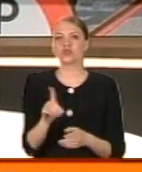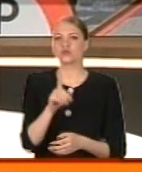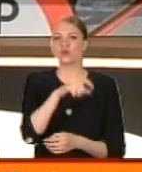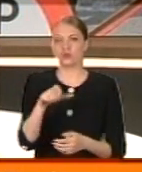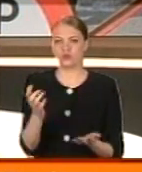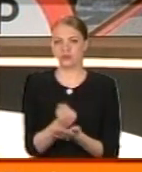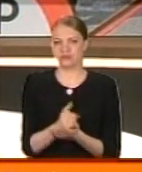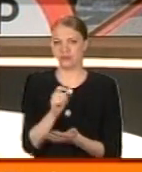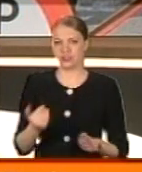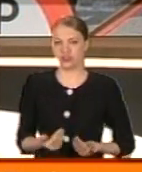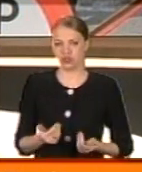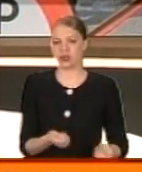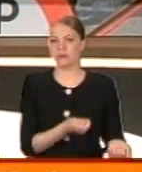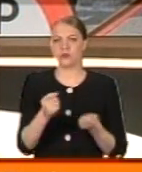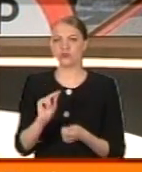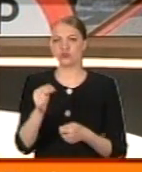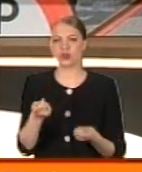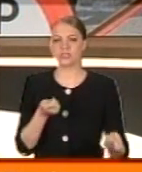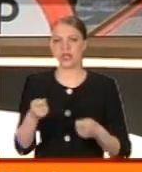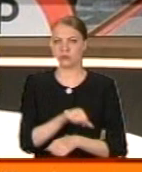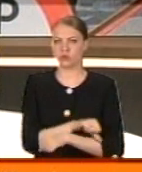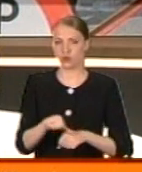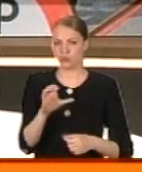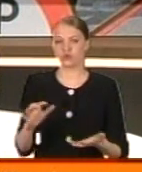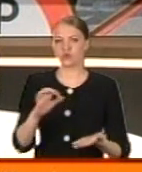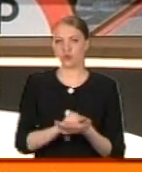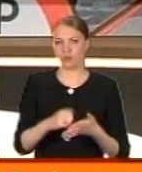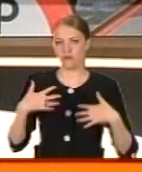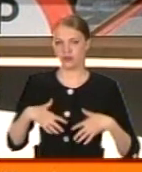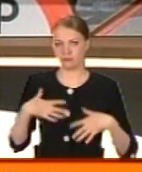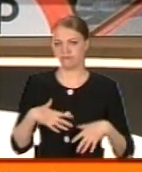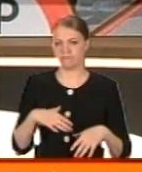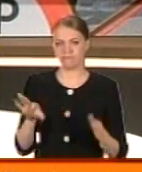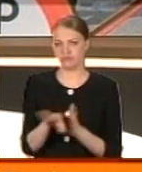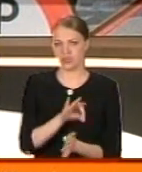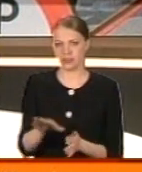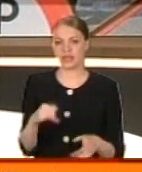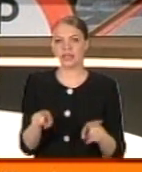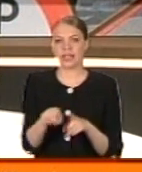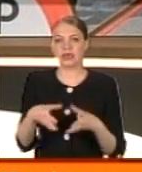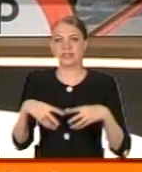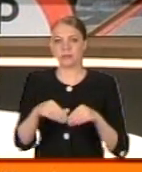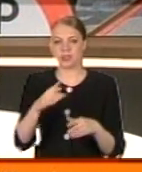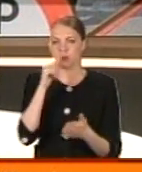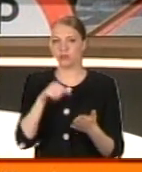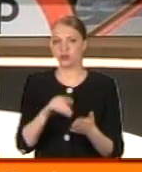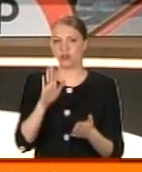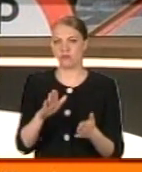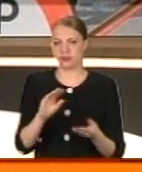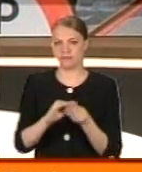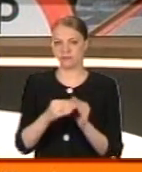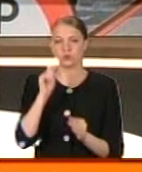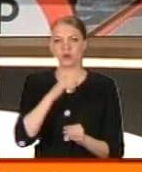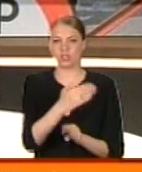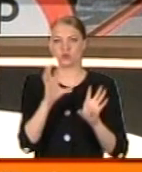люди набули за життя, перевозити через адмінкордон з окупованим півостровом зась. І таких сімей, які потрапили в лищата